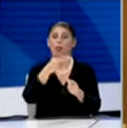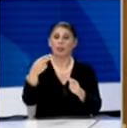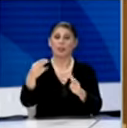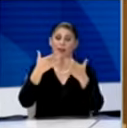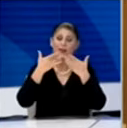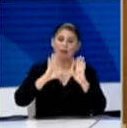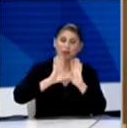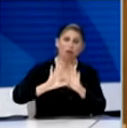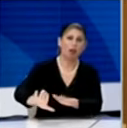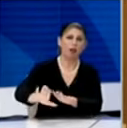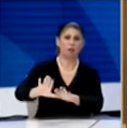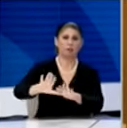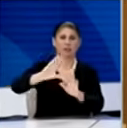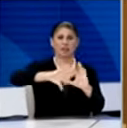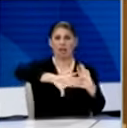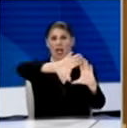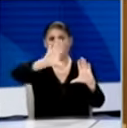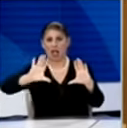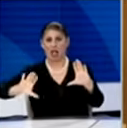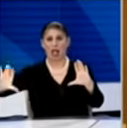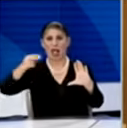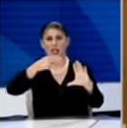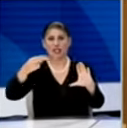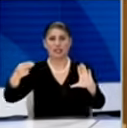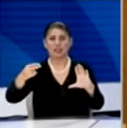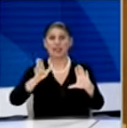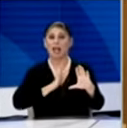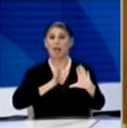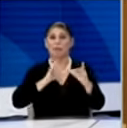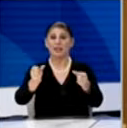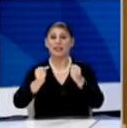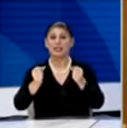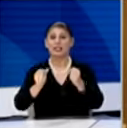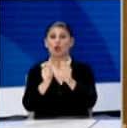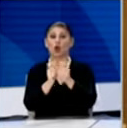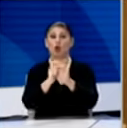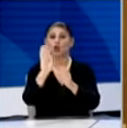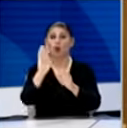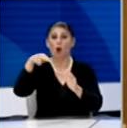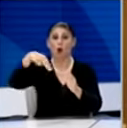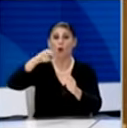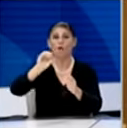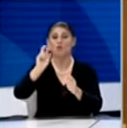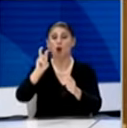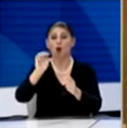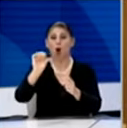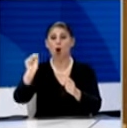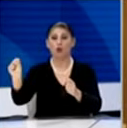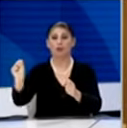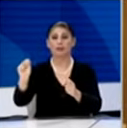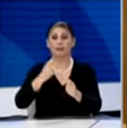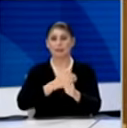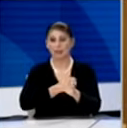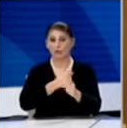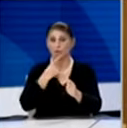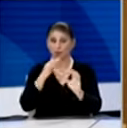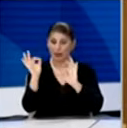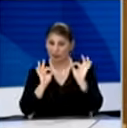της Θεσσαλίας και η ανθρωπιστική κρίση στο βλοχό Καρδίτσας, όπου περιγράφεται